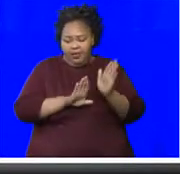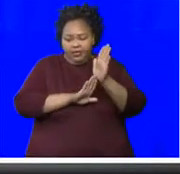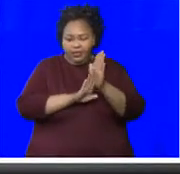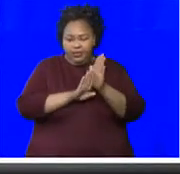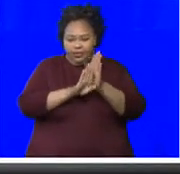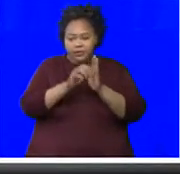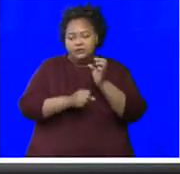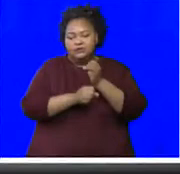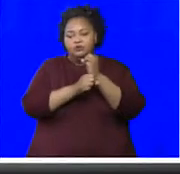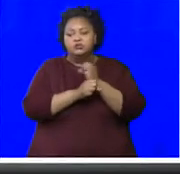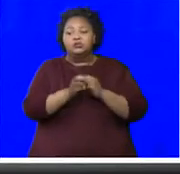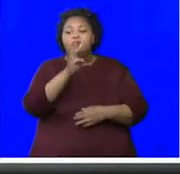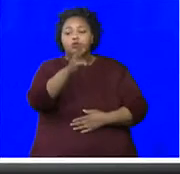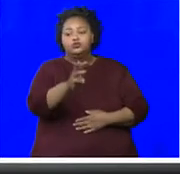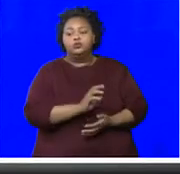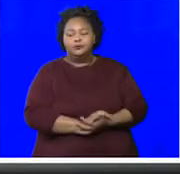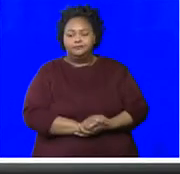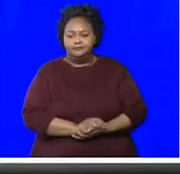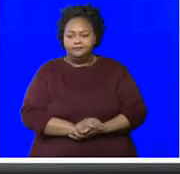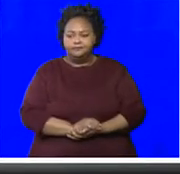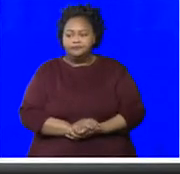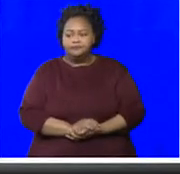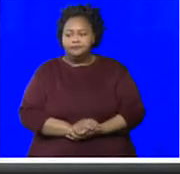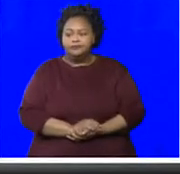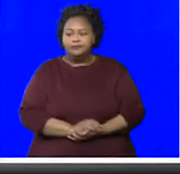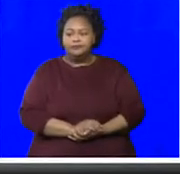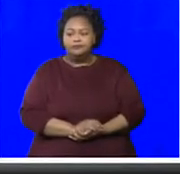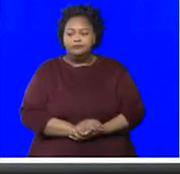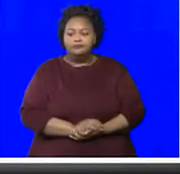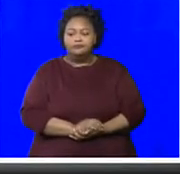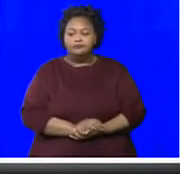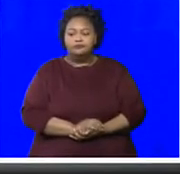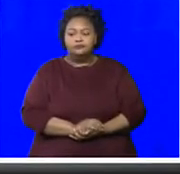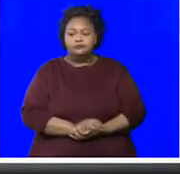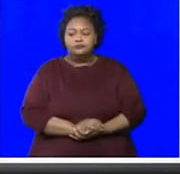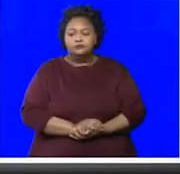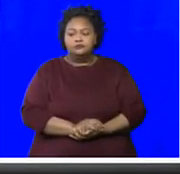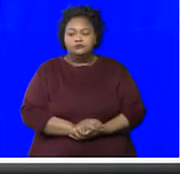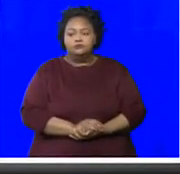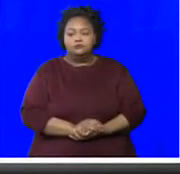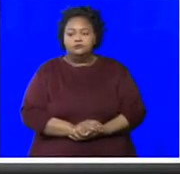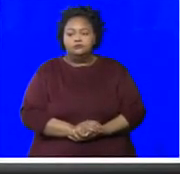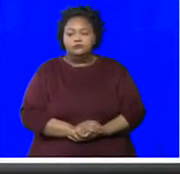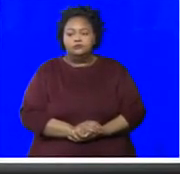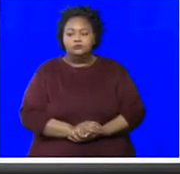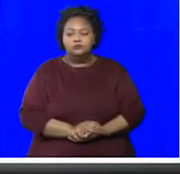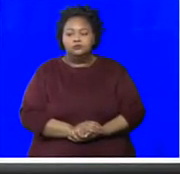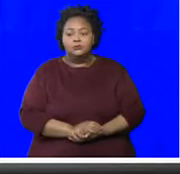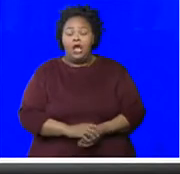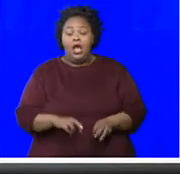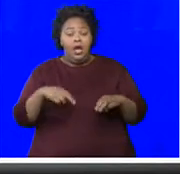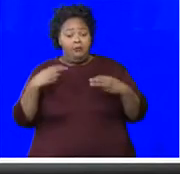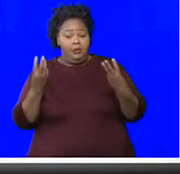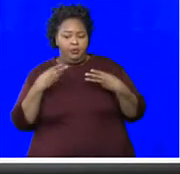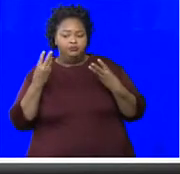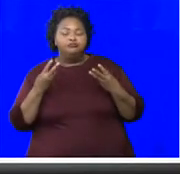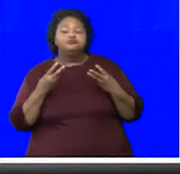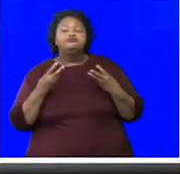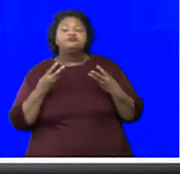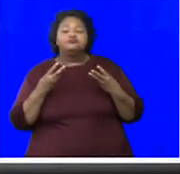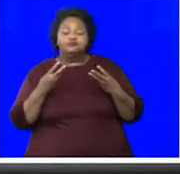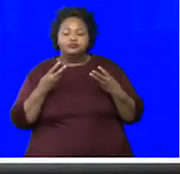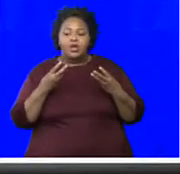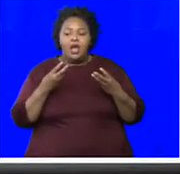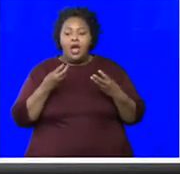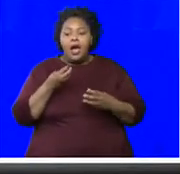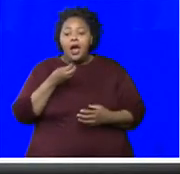silimikise lama-artist etindlini demaswati. Lokusho ukuthi when you want to consume music, we are